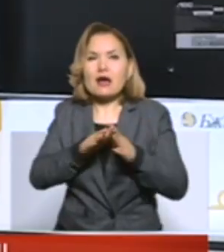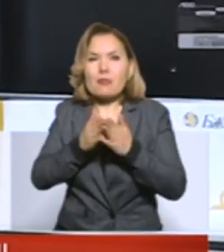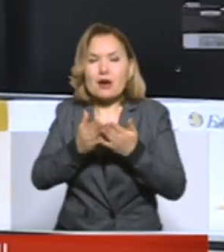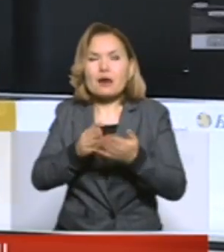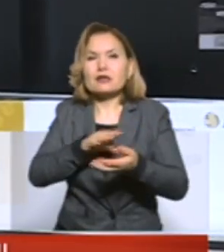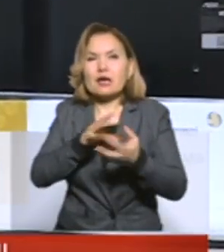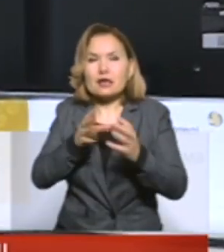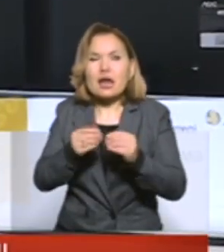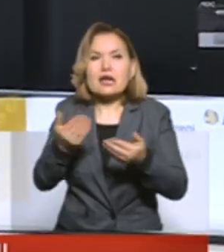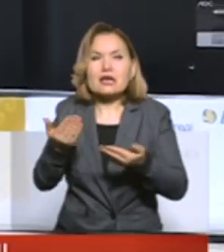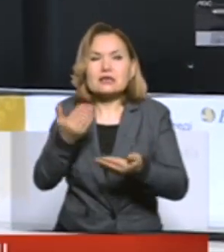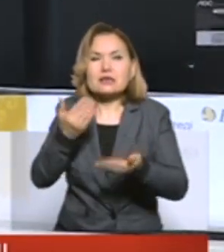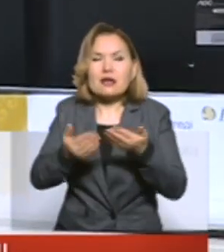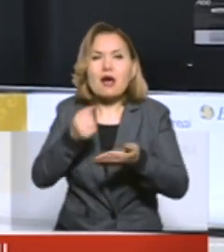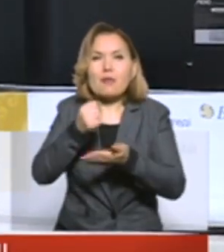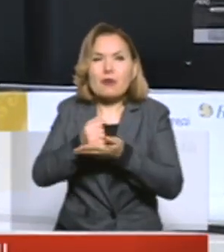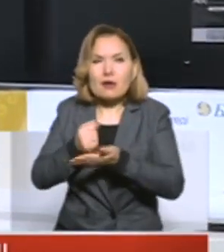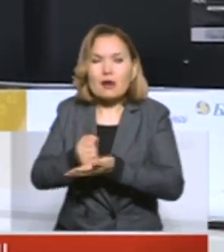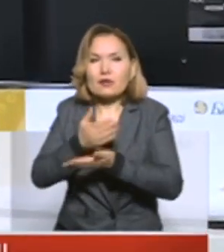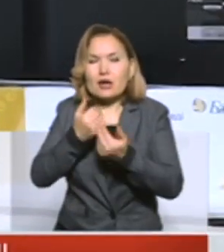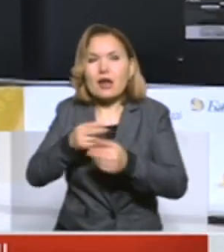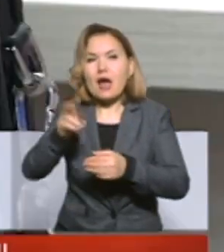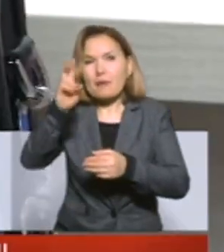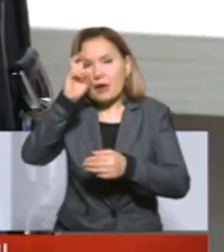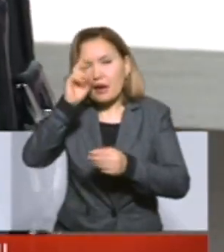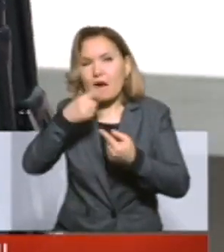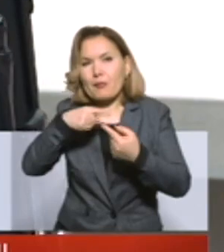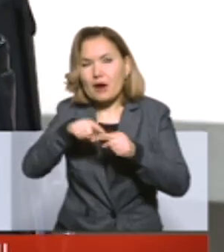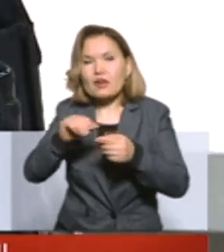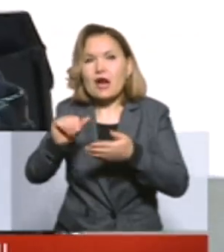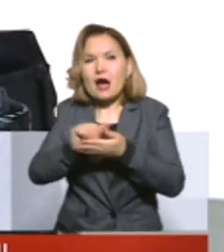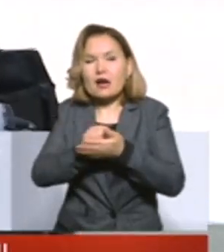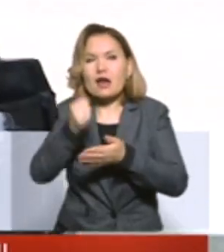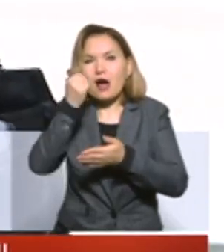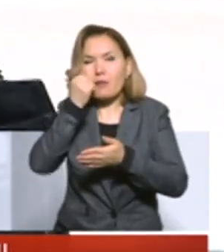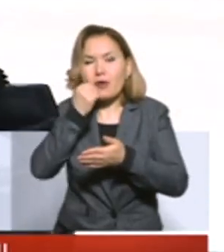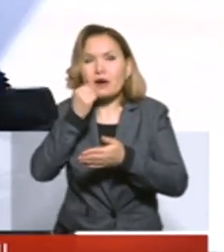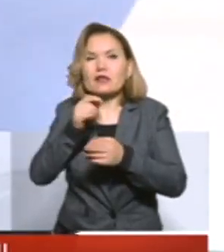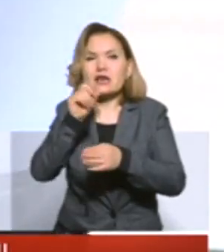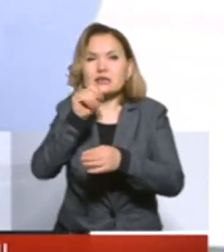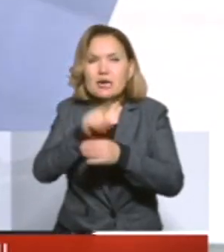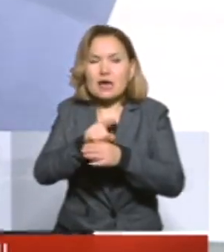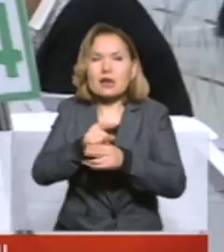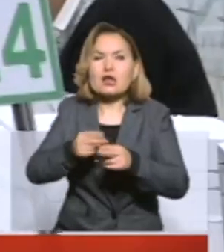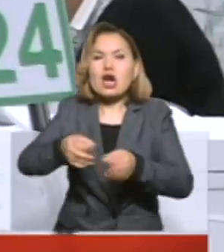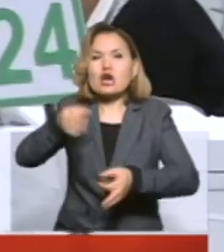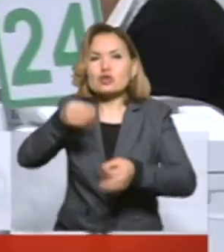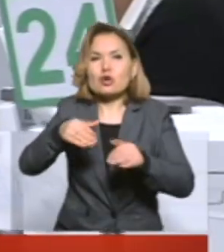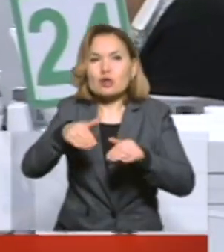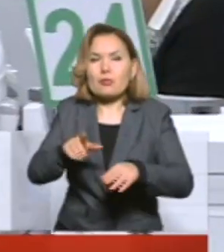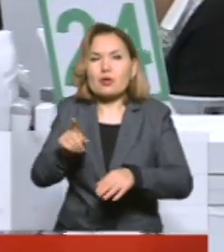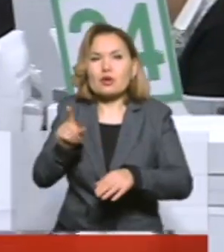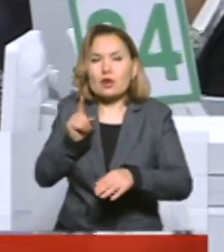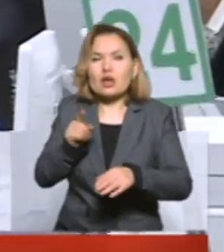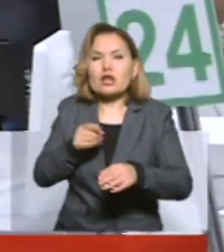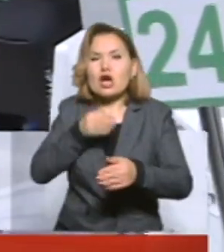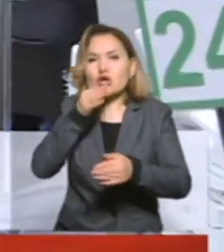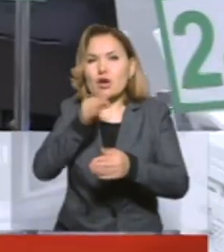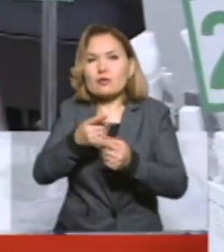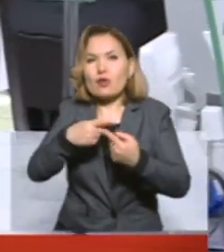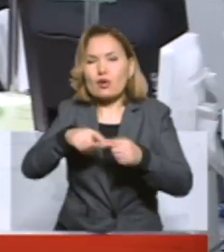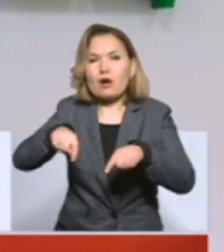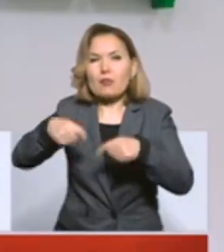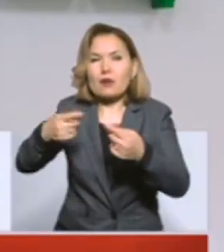мәлімет болмаған жағдайда мемлекеттік және ведомстволық мұрағаттардың анықтамалары мен соттың шешімін жауапты органға тапсыру керек